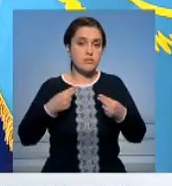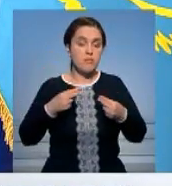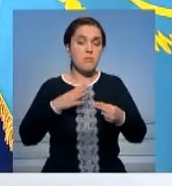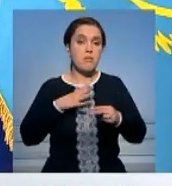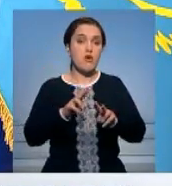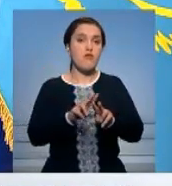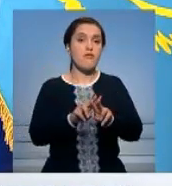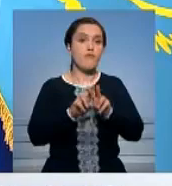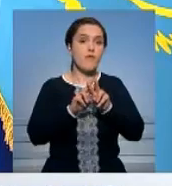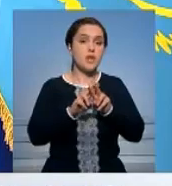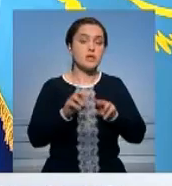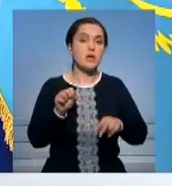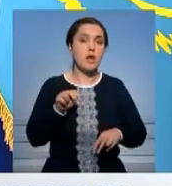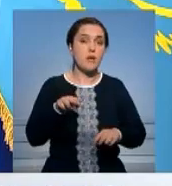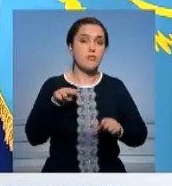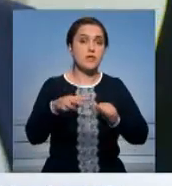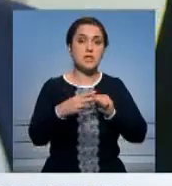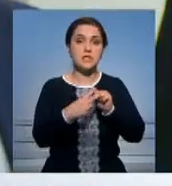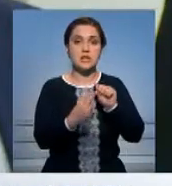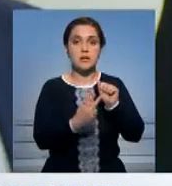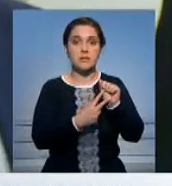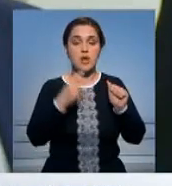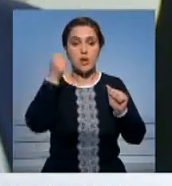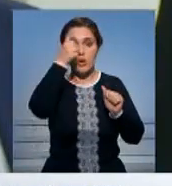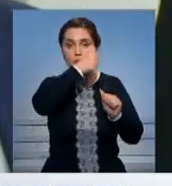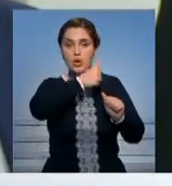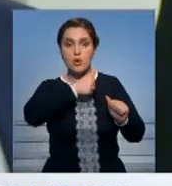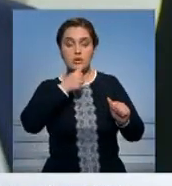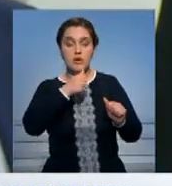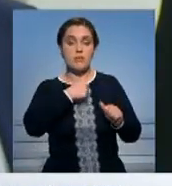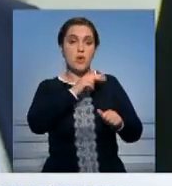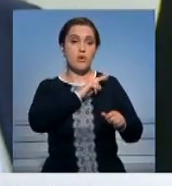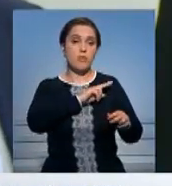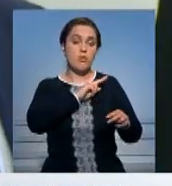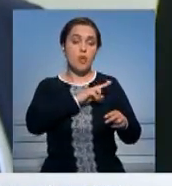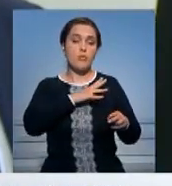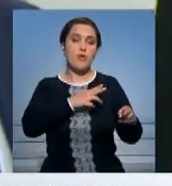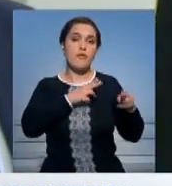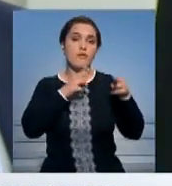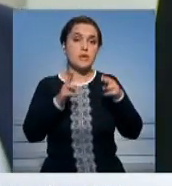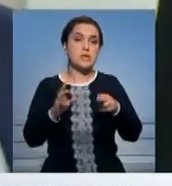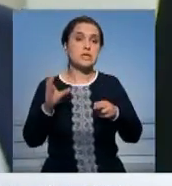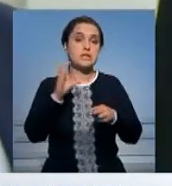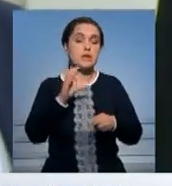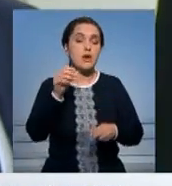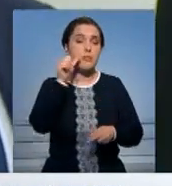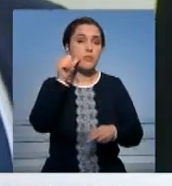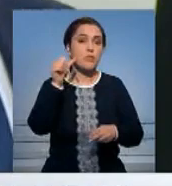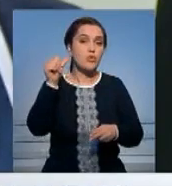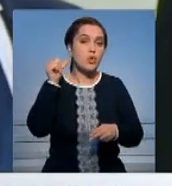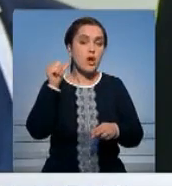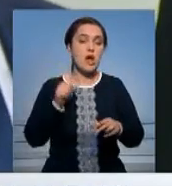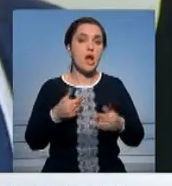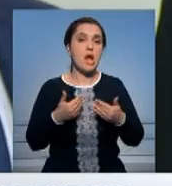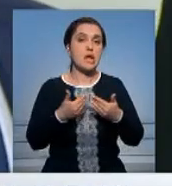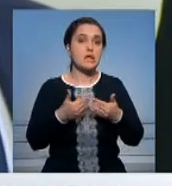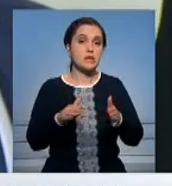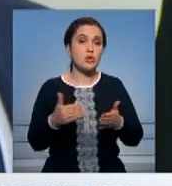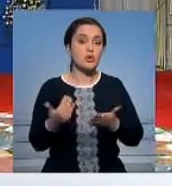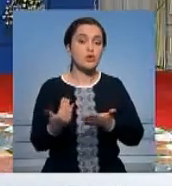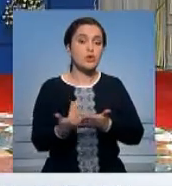Астану в апреле 2017 года, мой рабочий визит в Ашхабад в сентябре прошлого года открыли новый